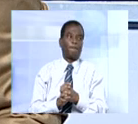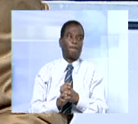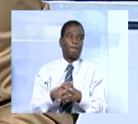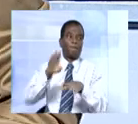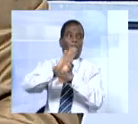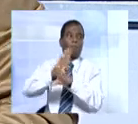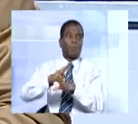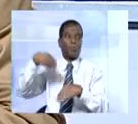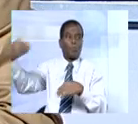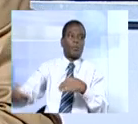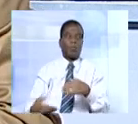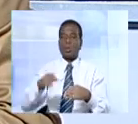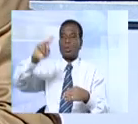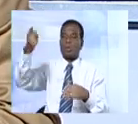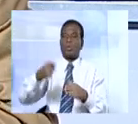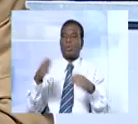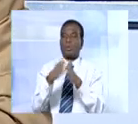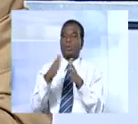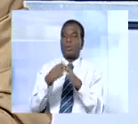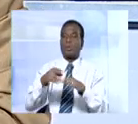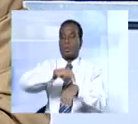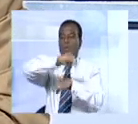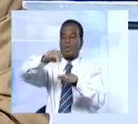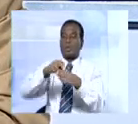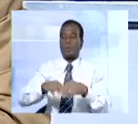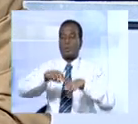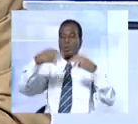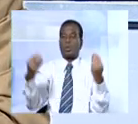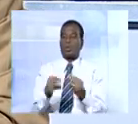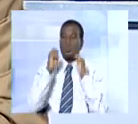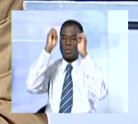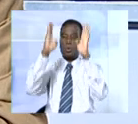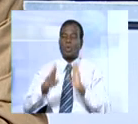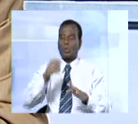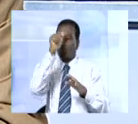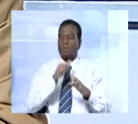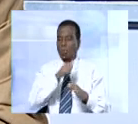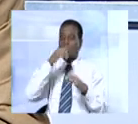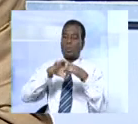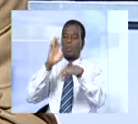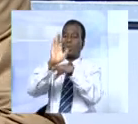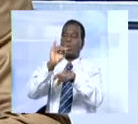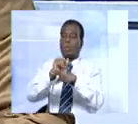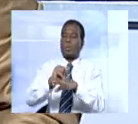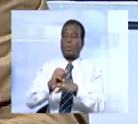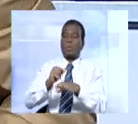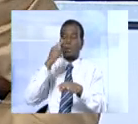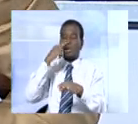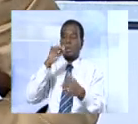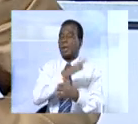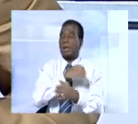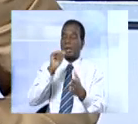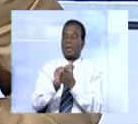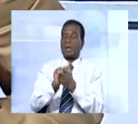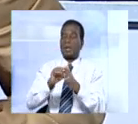Bouaké a abrité les premières assises nationales de la mutuelle des enseignants du privé de Côte d'Ivoire, MEPSI. Cette